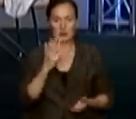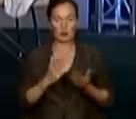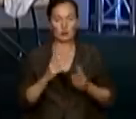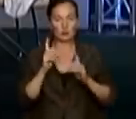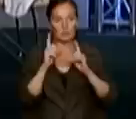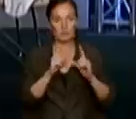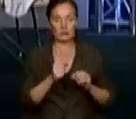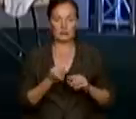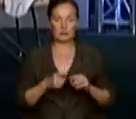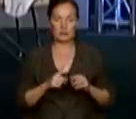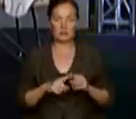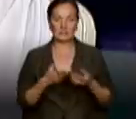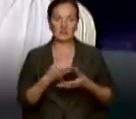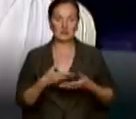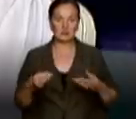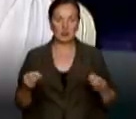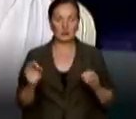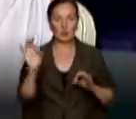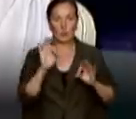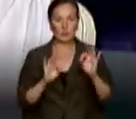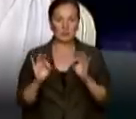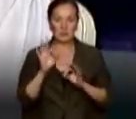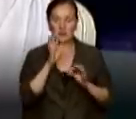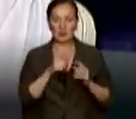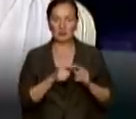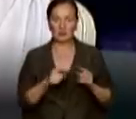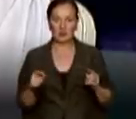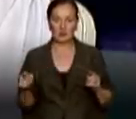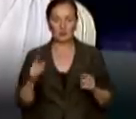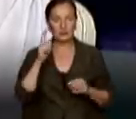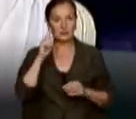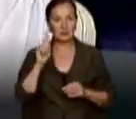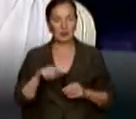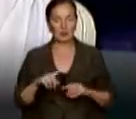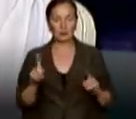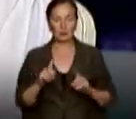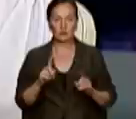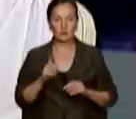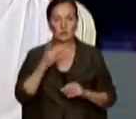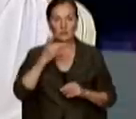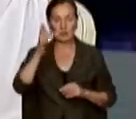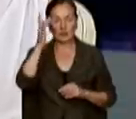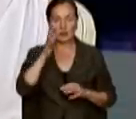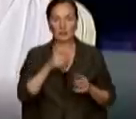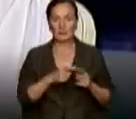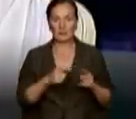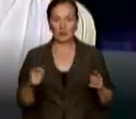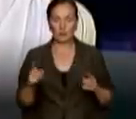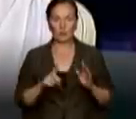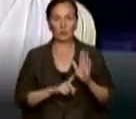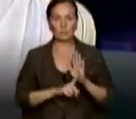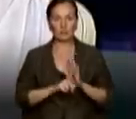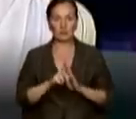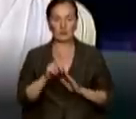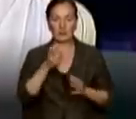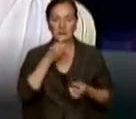то це весняний, осінній більше період. Тому що, перш за все, знаємо, що літній період, середини десь червня, починається